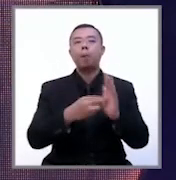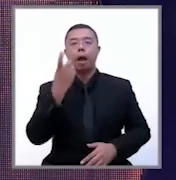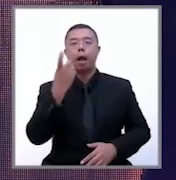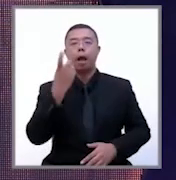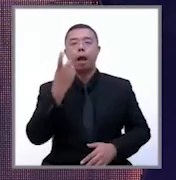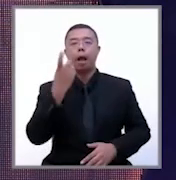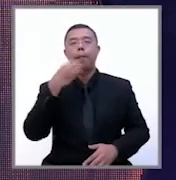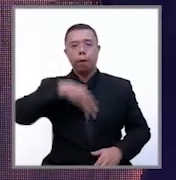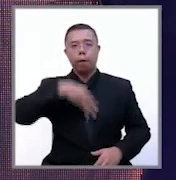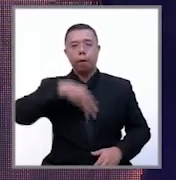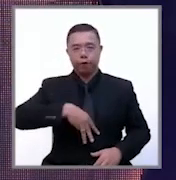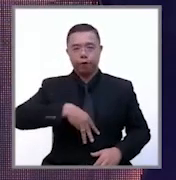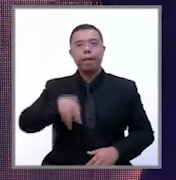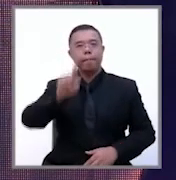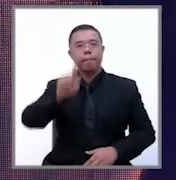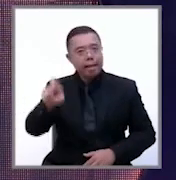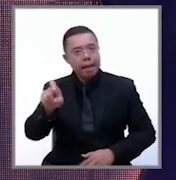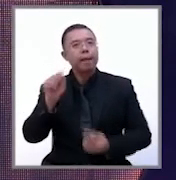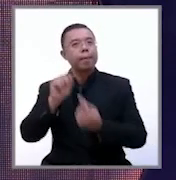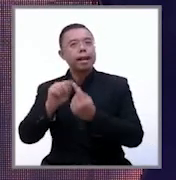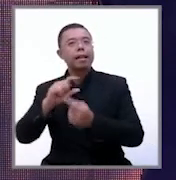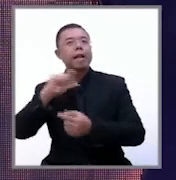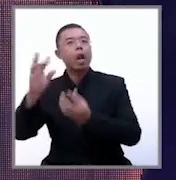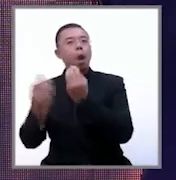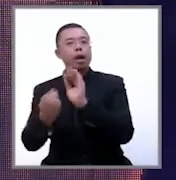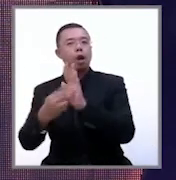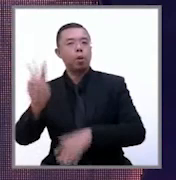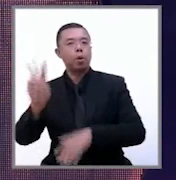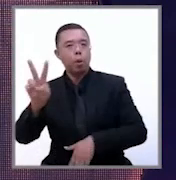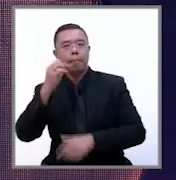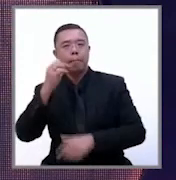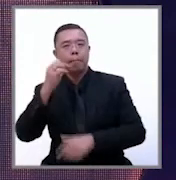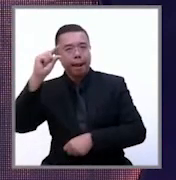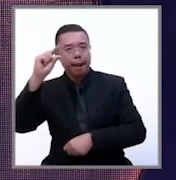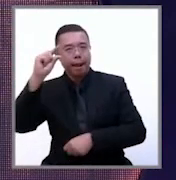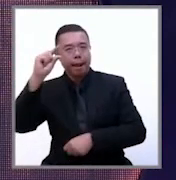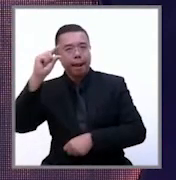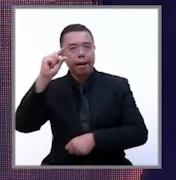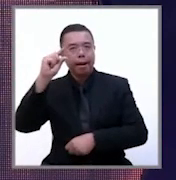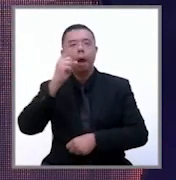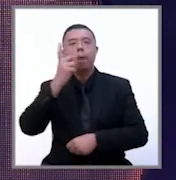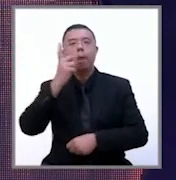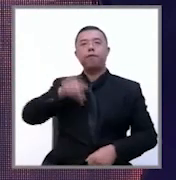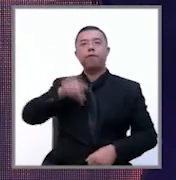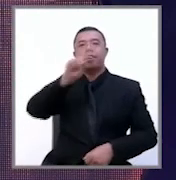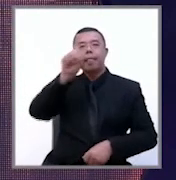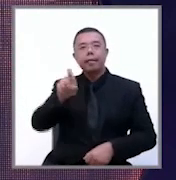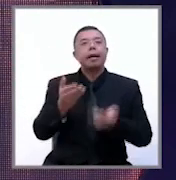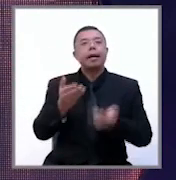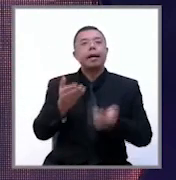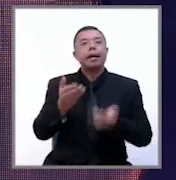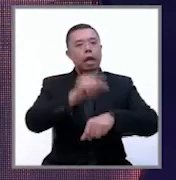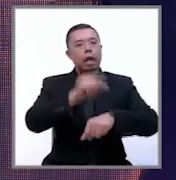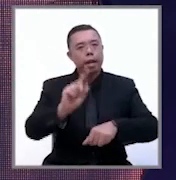Mahfud MD untuk mengajukan pertanyaan kepada P cowpres nomor urut du Bapak Gibran rakabumingraka Pak Mahfud waktunya 1